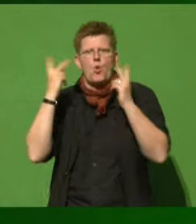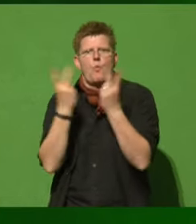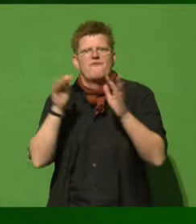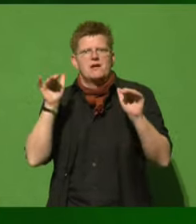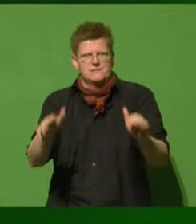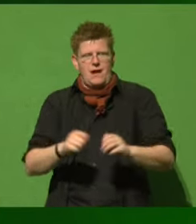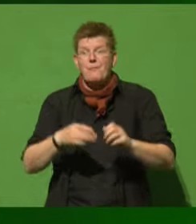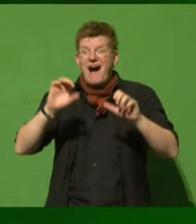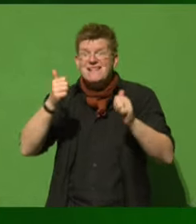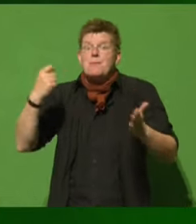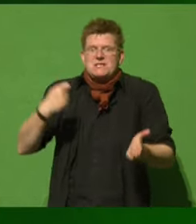Vielen Dank.